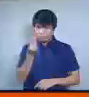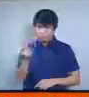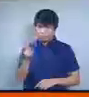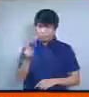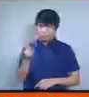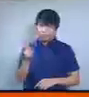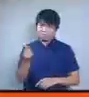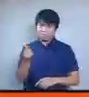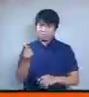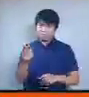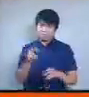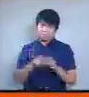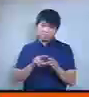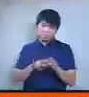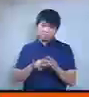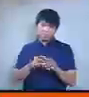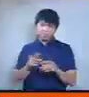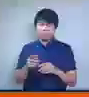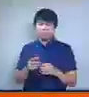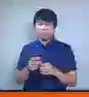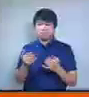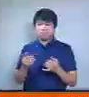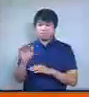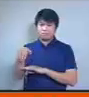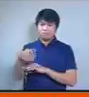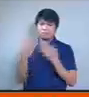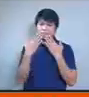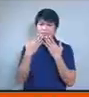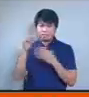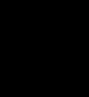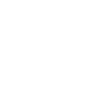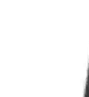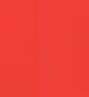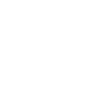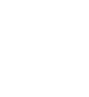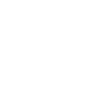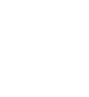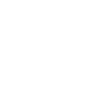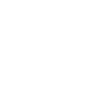makakasakay ngayong gabi. Bok, Luchi. Okay, maraming salamat, Gerard de la Peña.